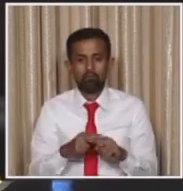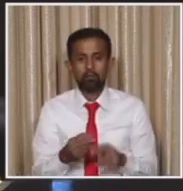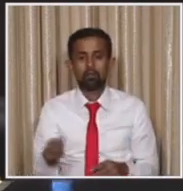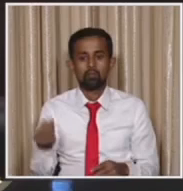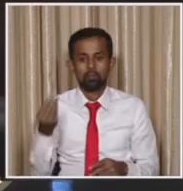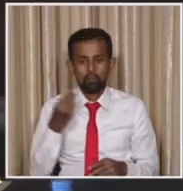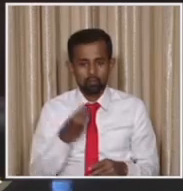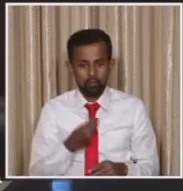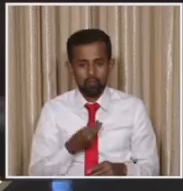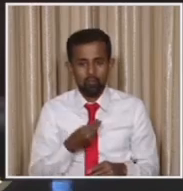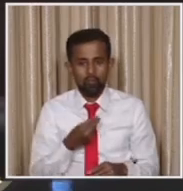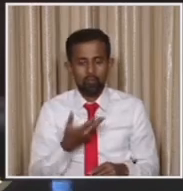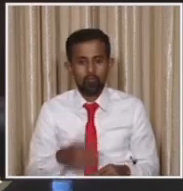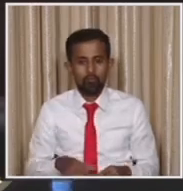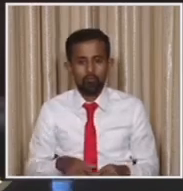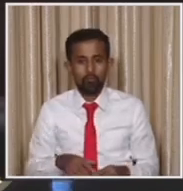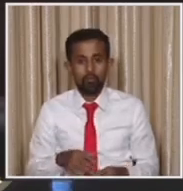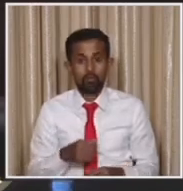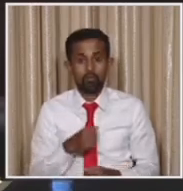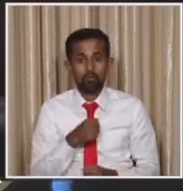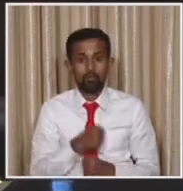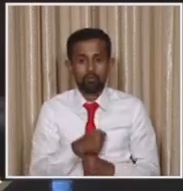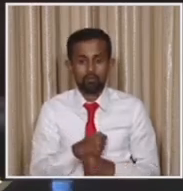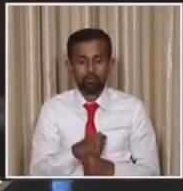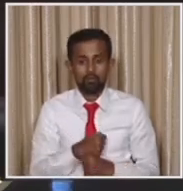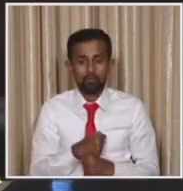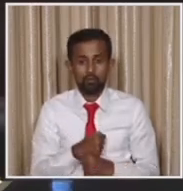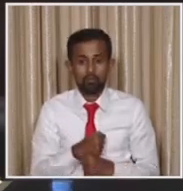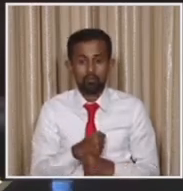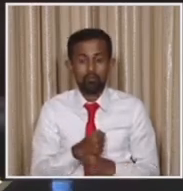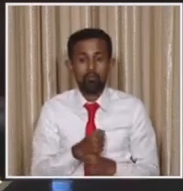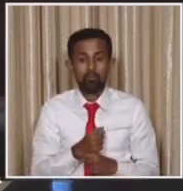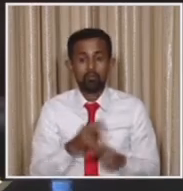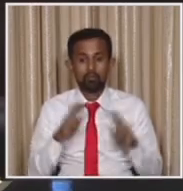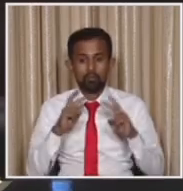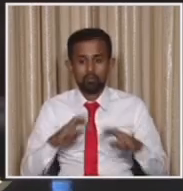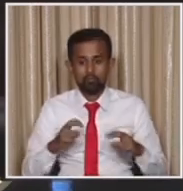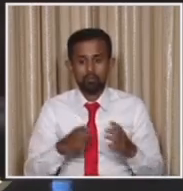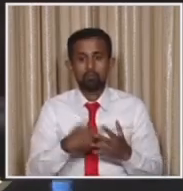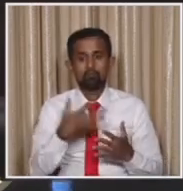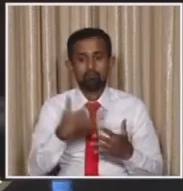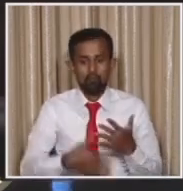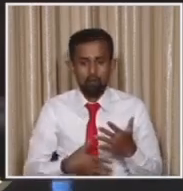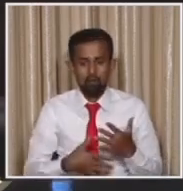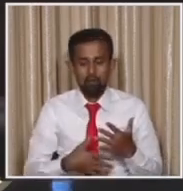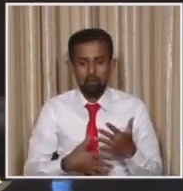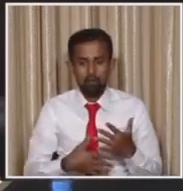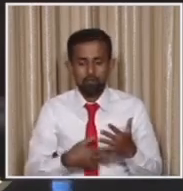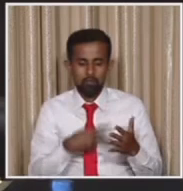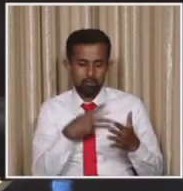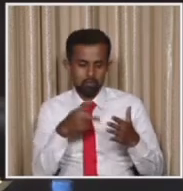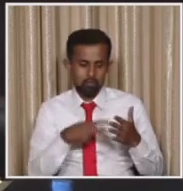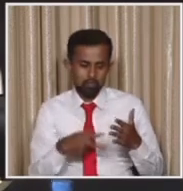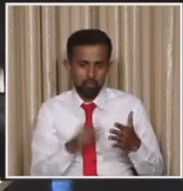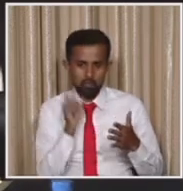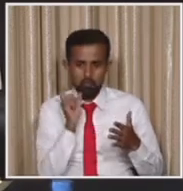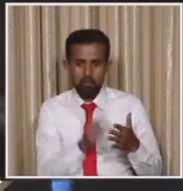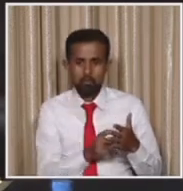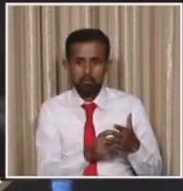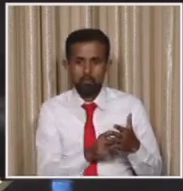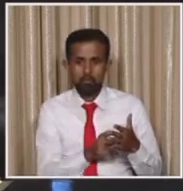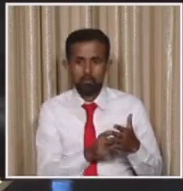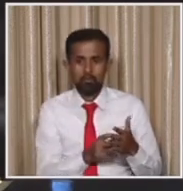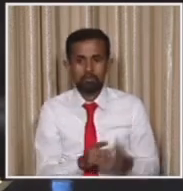තියෙනවා මේ ගවර්නන්ස් ඩයග්නොස්ටික් ඇසෙස්මන්ට් කියලා රිපෝට් එක. මේක කියවුවහම